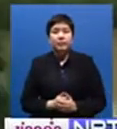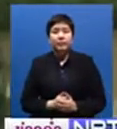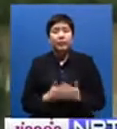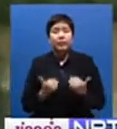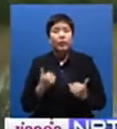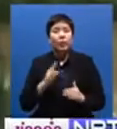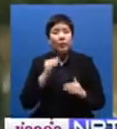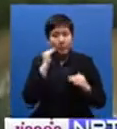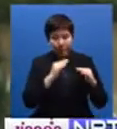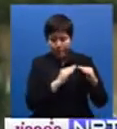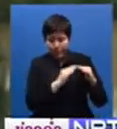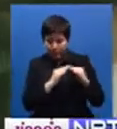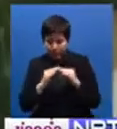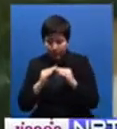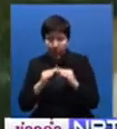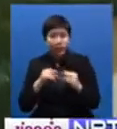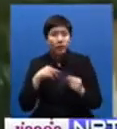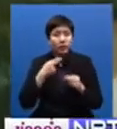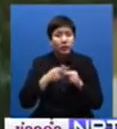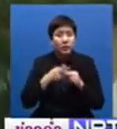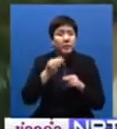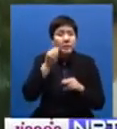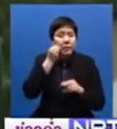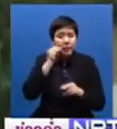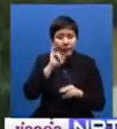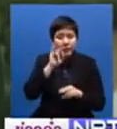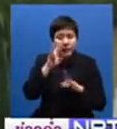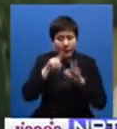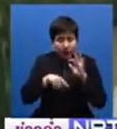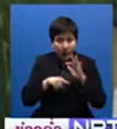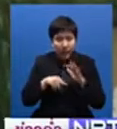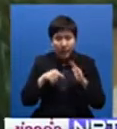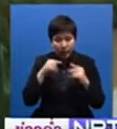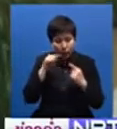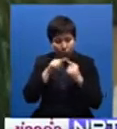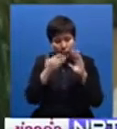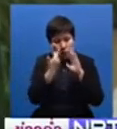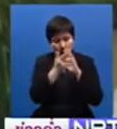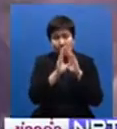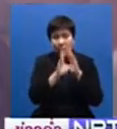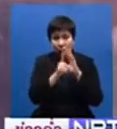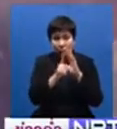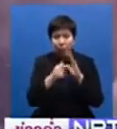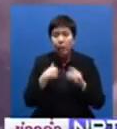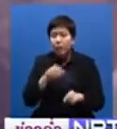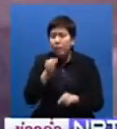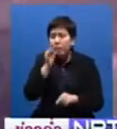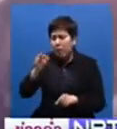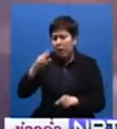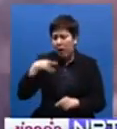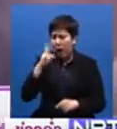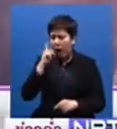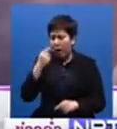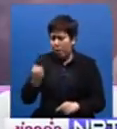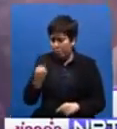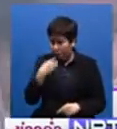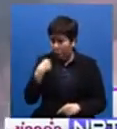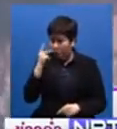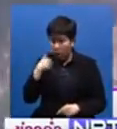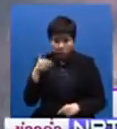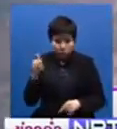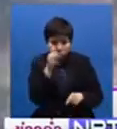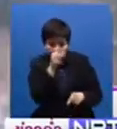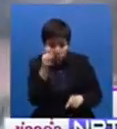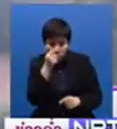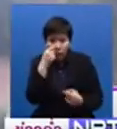ชาวบ้านในเขตพื้นที่ตำบลบ้านไร่อำเภอเทพสถิตจังหวัดชัยภูมิร้องเรียนผู้สื่อข่าวให้ช่วยตรวจสอบกรณีที่มีกลุ่ม